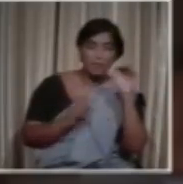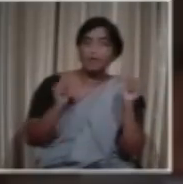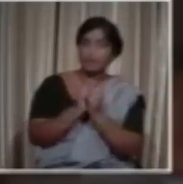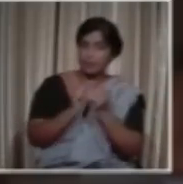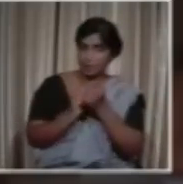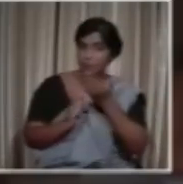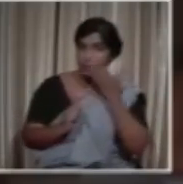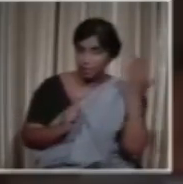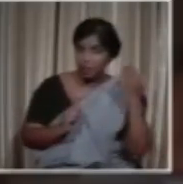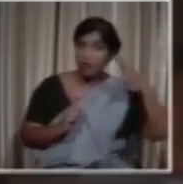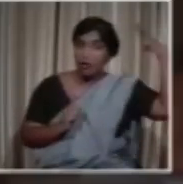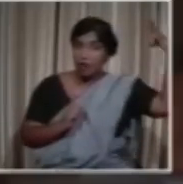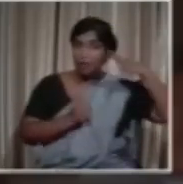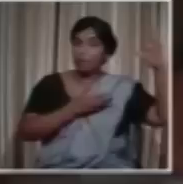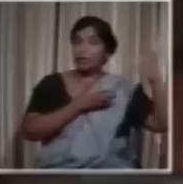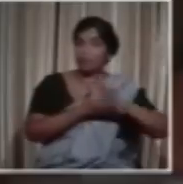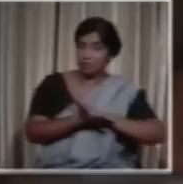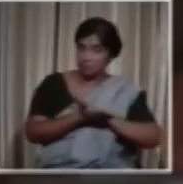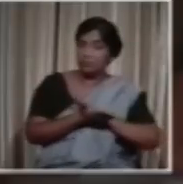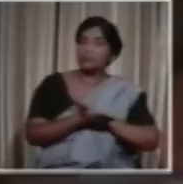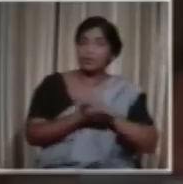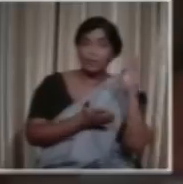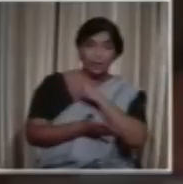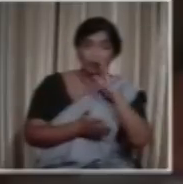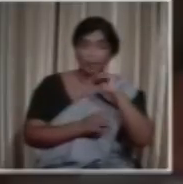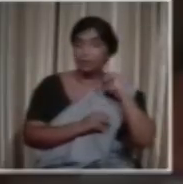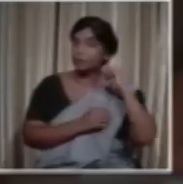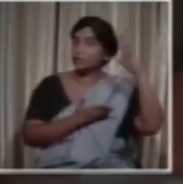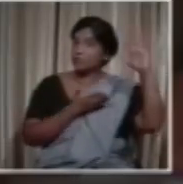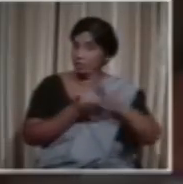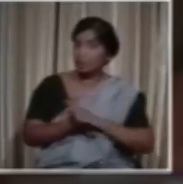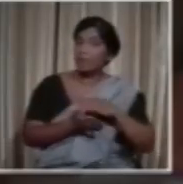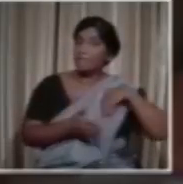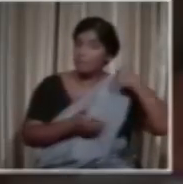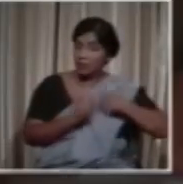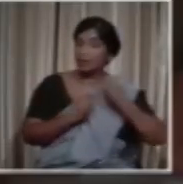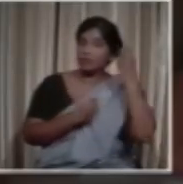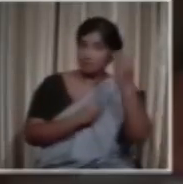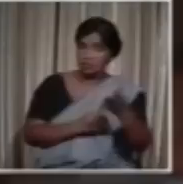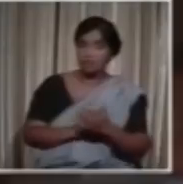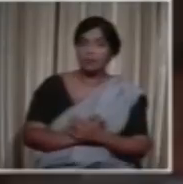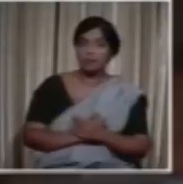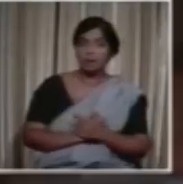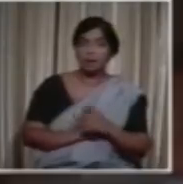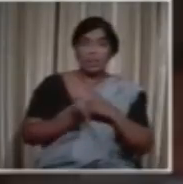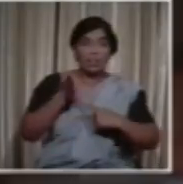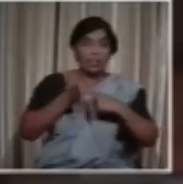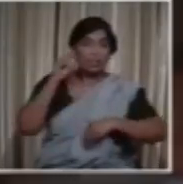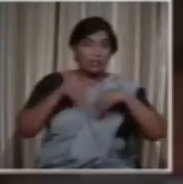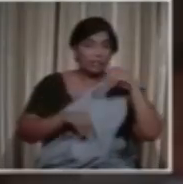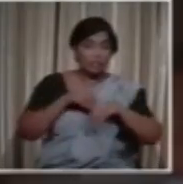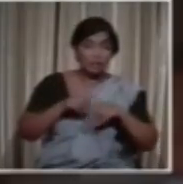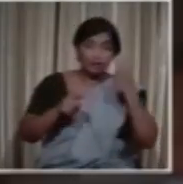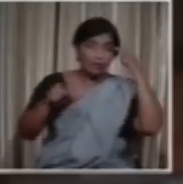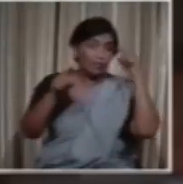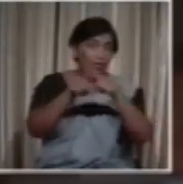පුළුවන් සූර්ය බලය සුලං බලය සඳහා නායකත්වය දෙන්න පොලිටිෂියන්ස්ලා විතරක් පස්සෙන් ඉපන්නන්නට